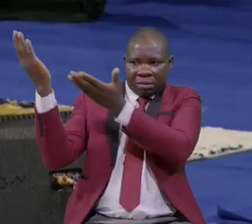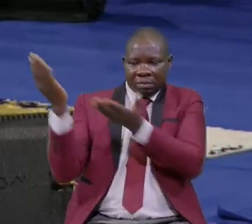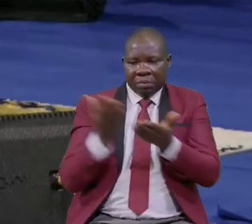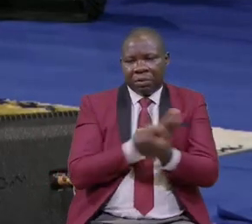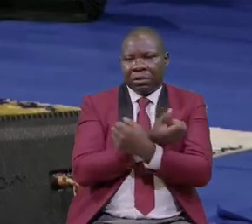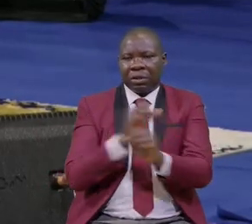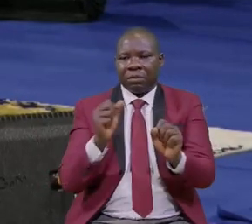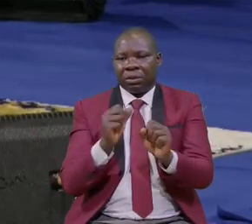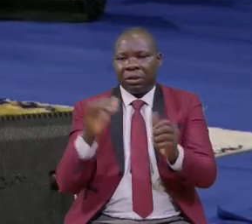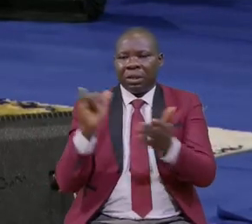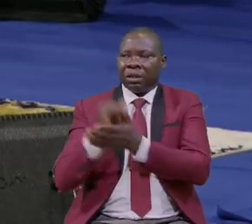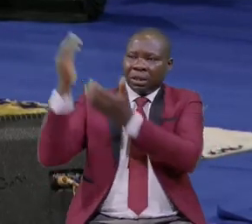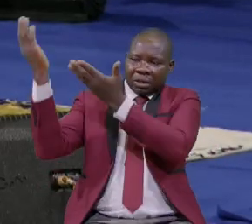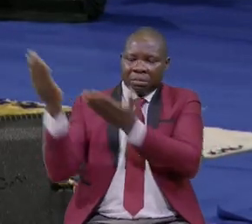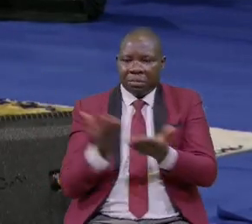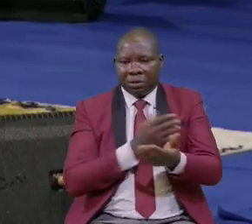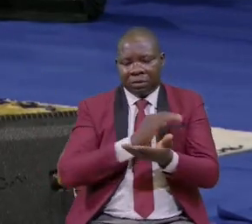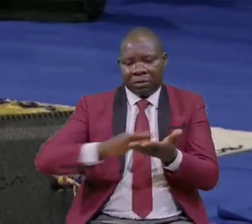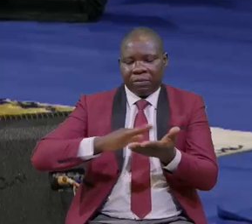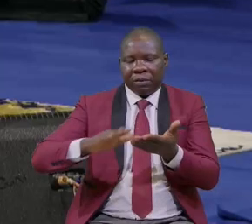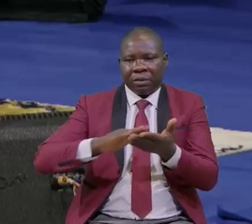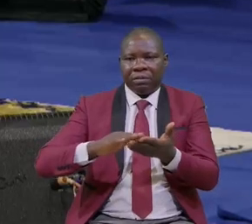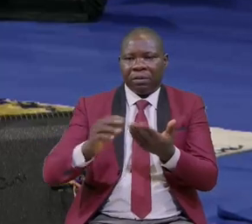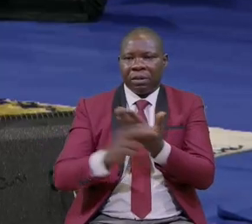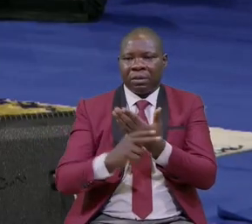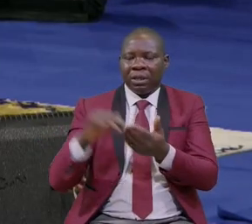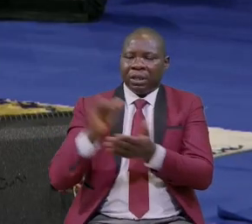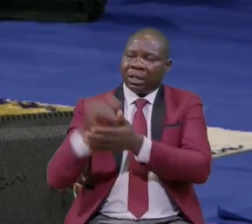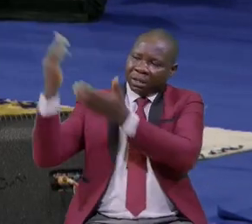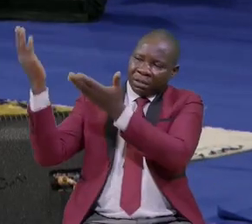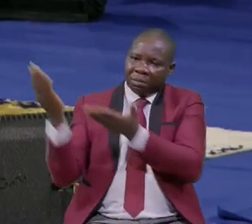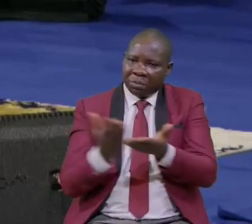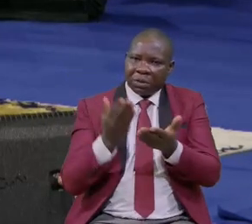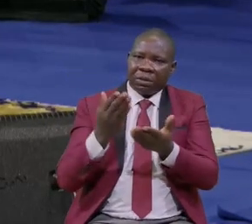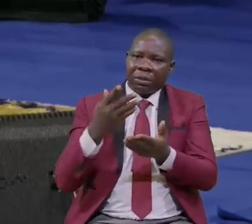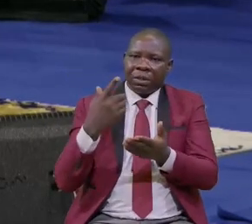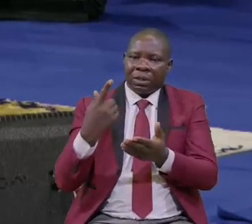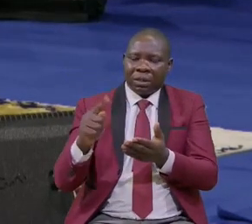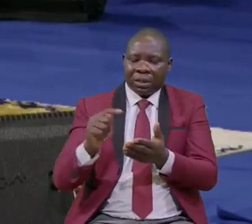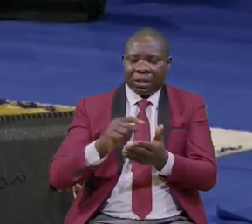jouir de cette grande grâce qui apporte le pardon, qui apporte